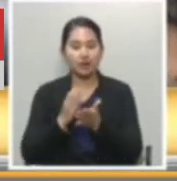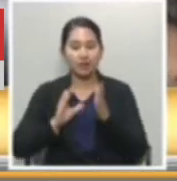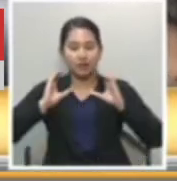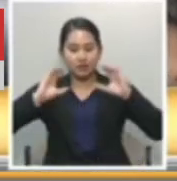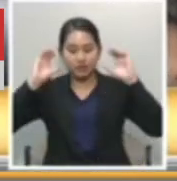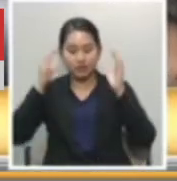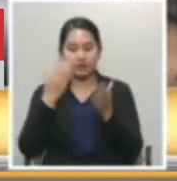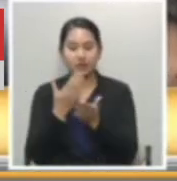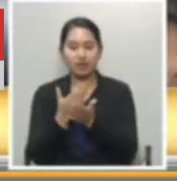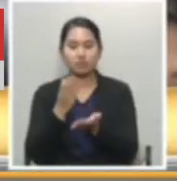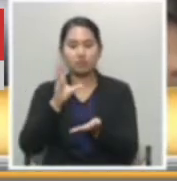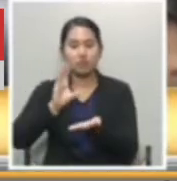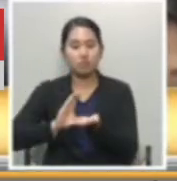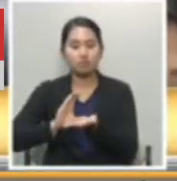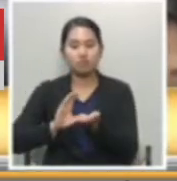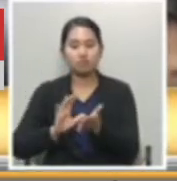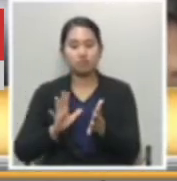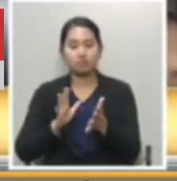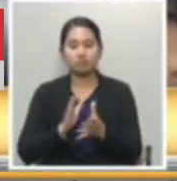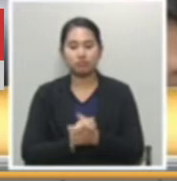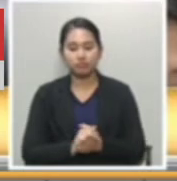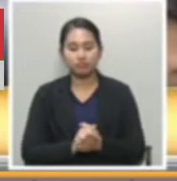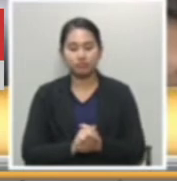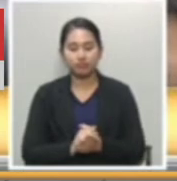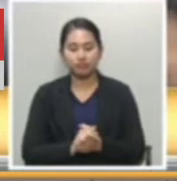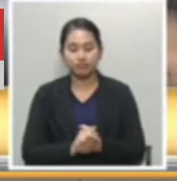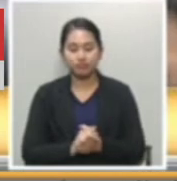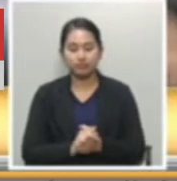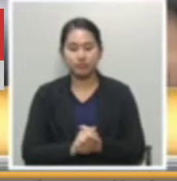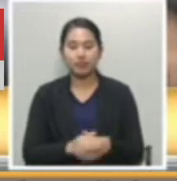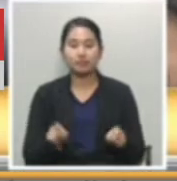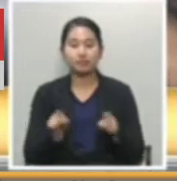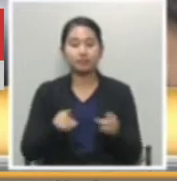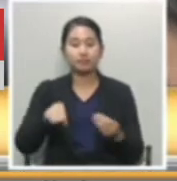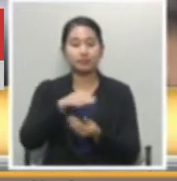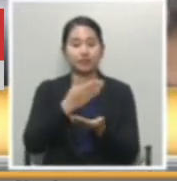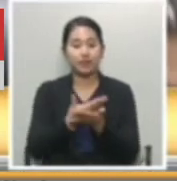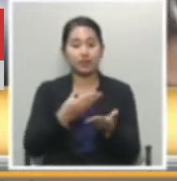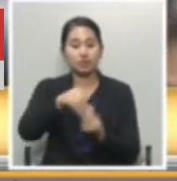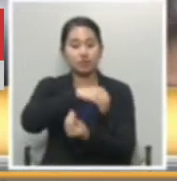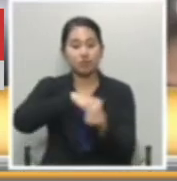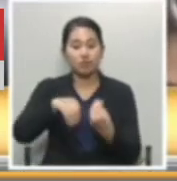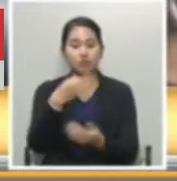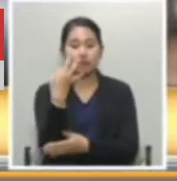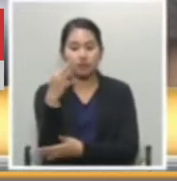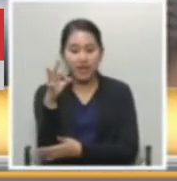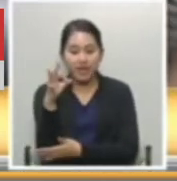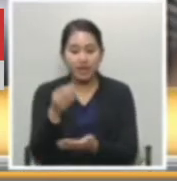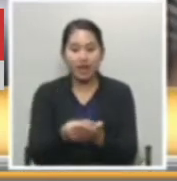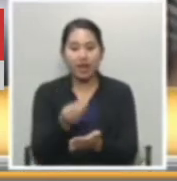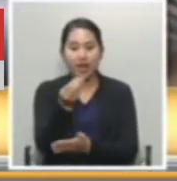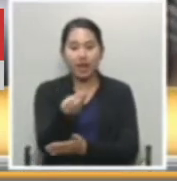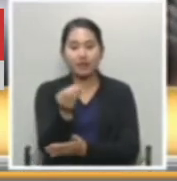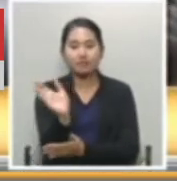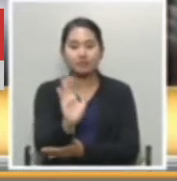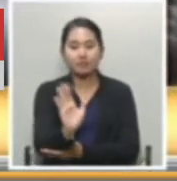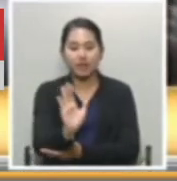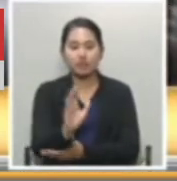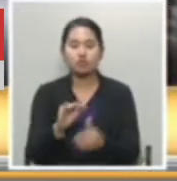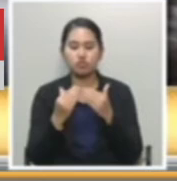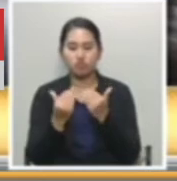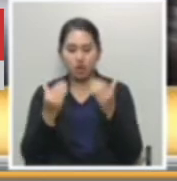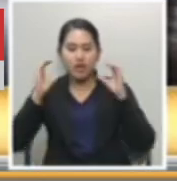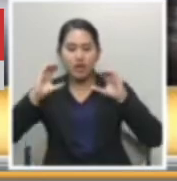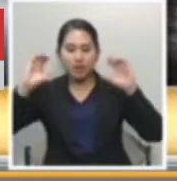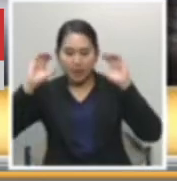เหมือนกองทุนหมู่บ้านที่ผมกราบเรียนไปนะครับเงินทุนหมุนเวียนไม่ได้ไปแจกฟรีนะครับเหมือนอย่างที่รัฐบาลพยายามจะก